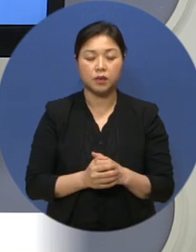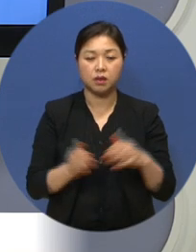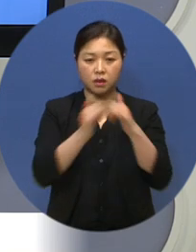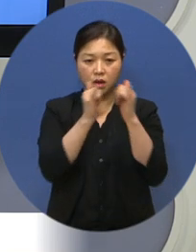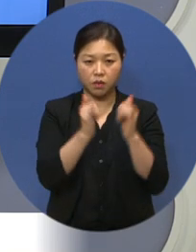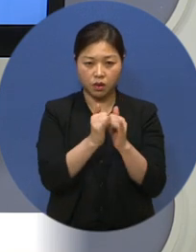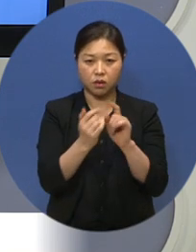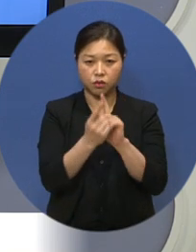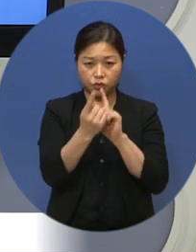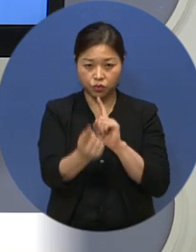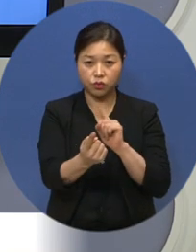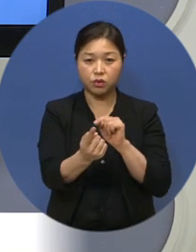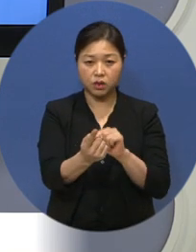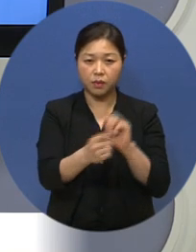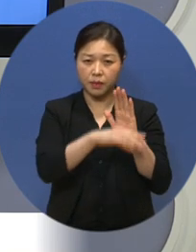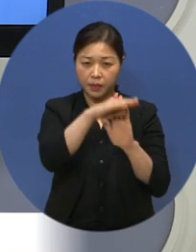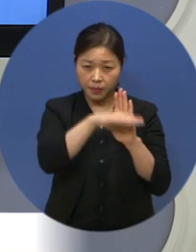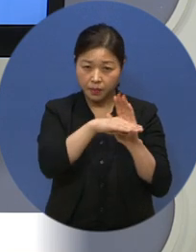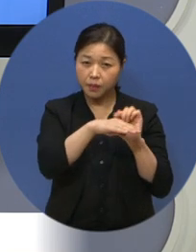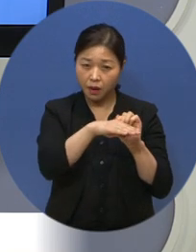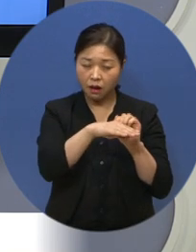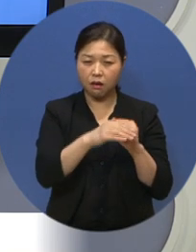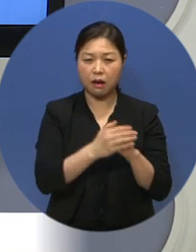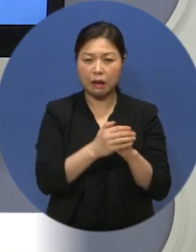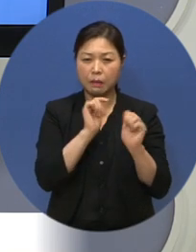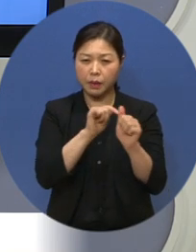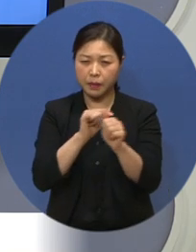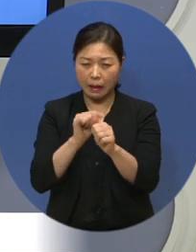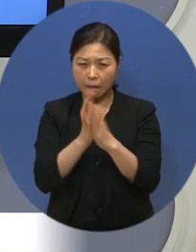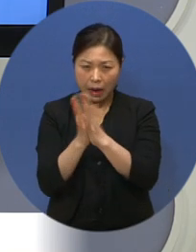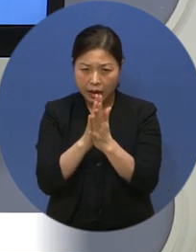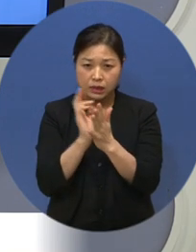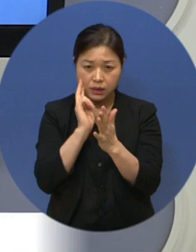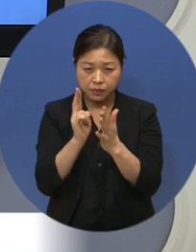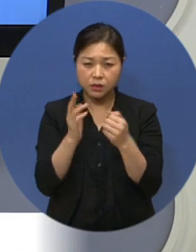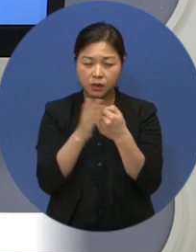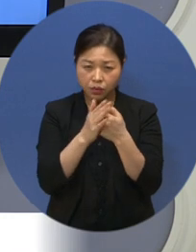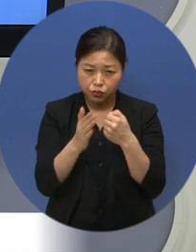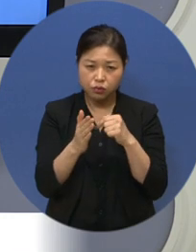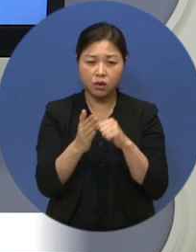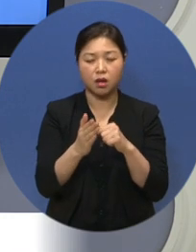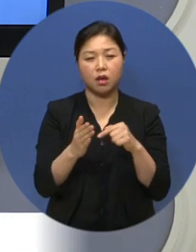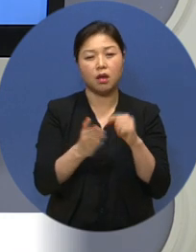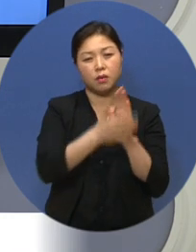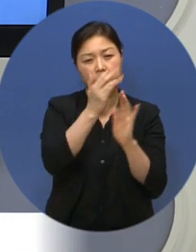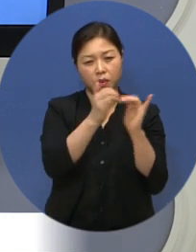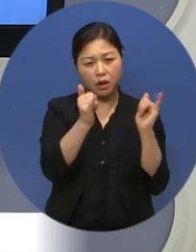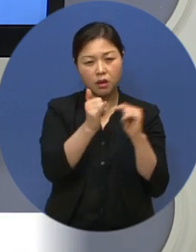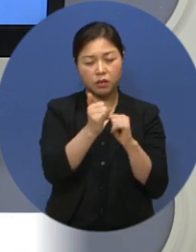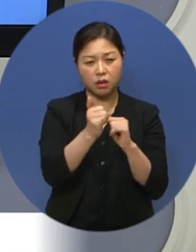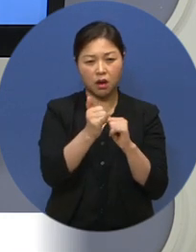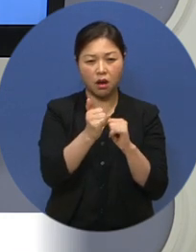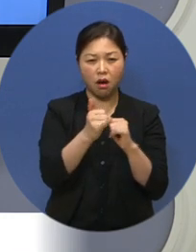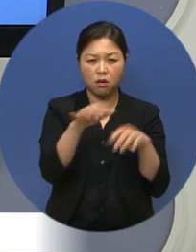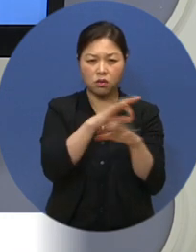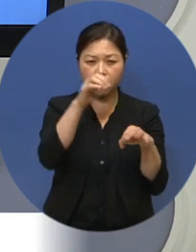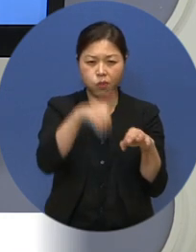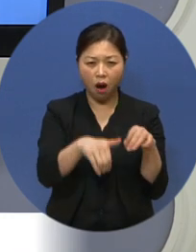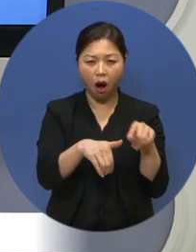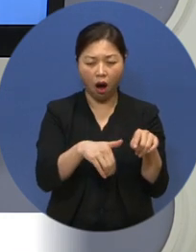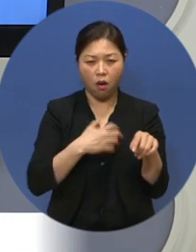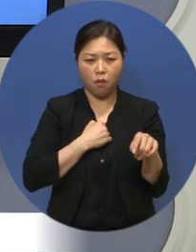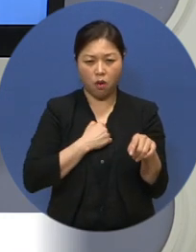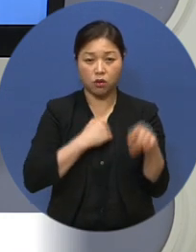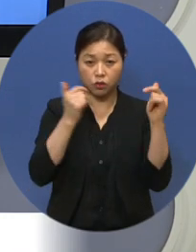사회적 거리 독이 단계별 급격한 방역대책 변화에 따라 렌 서민 경제에 충격을 줄이고 코론 알고 의